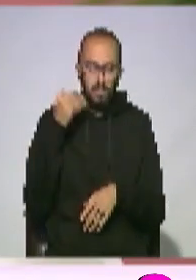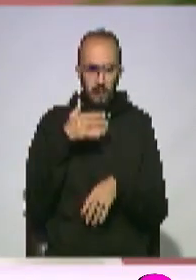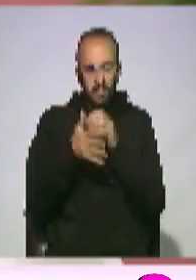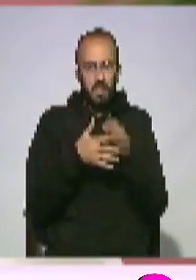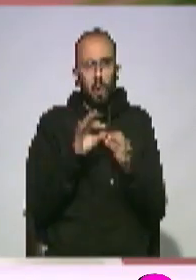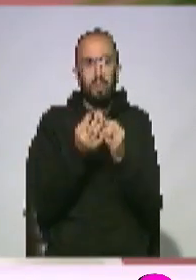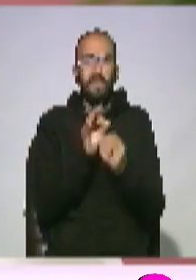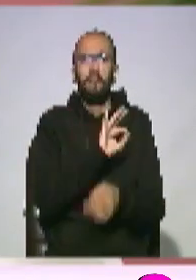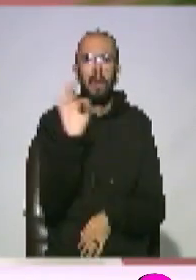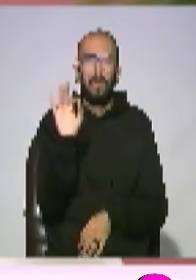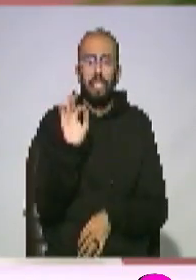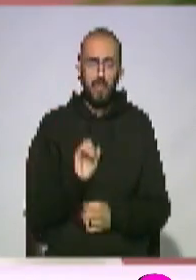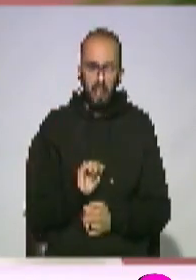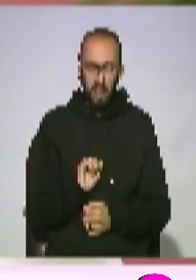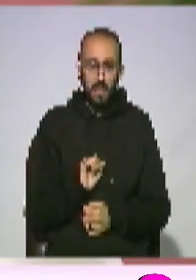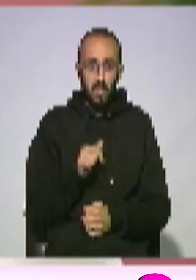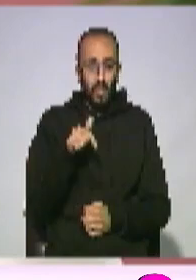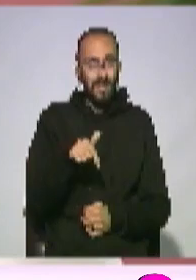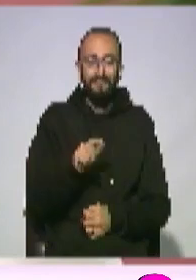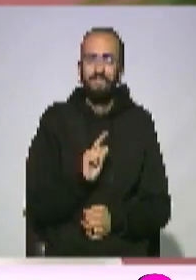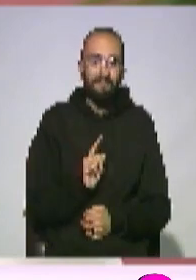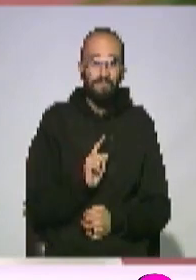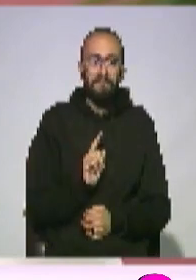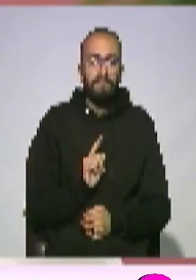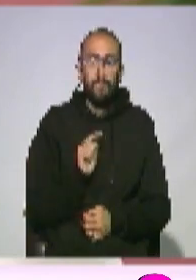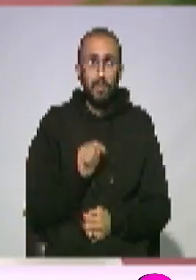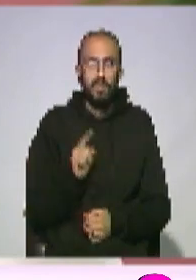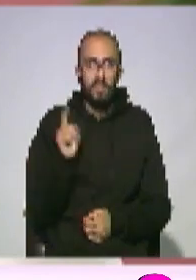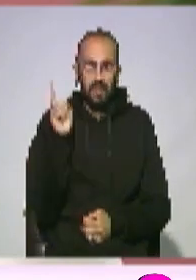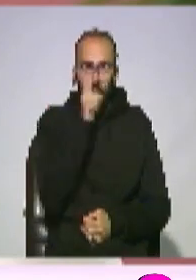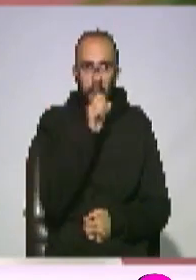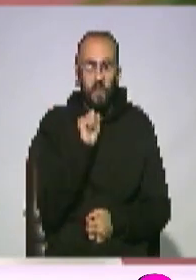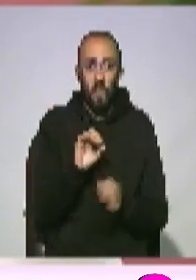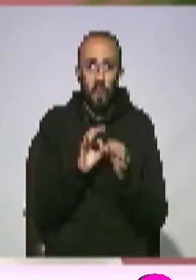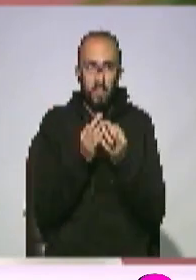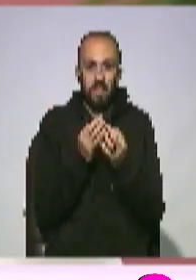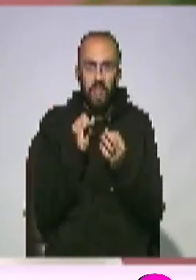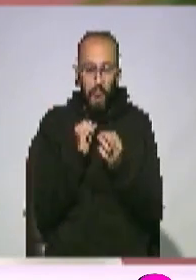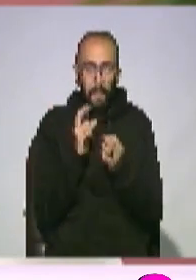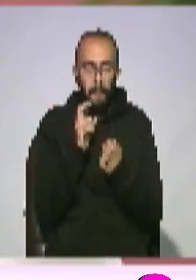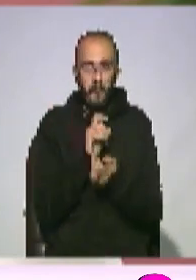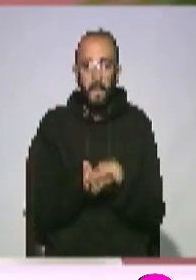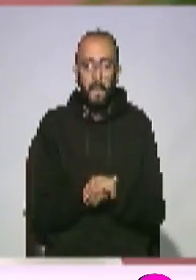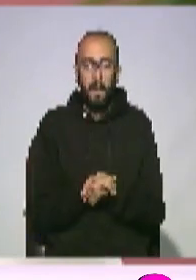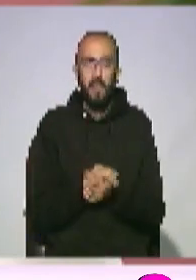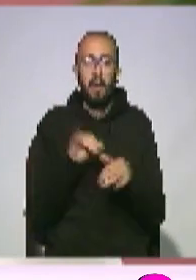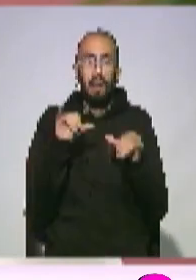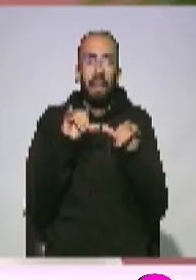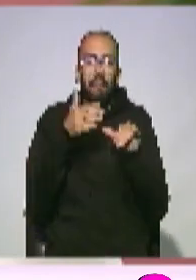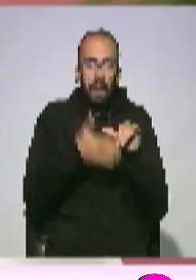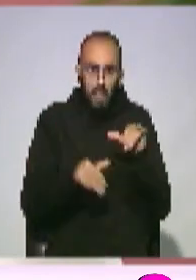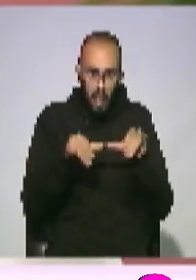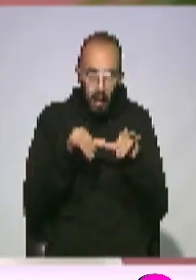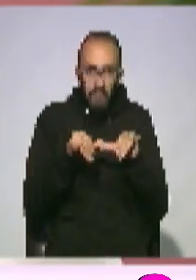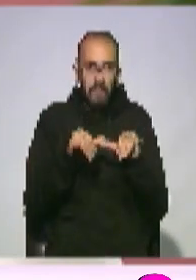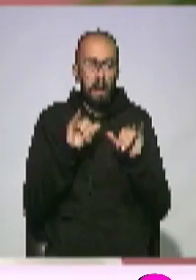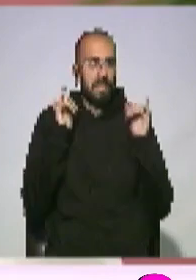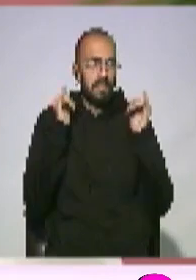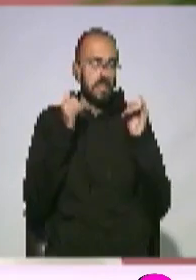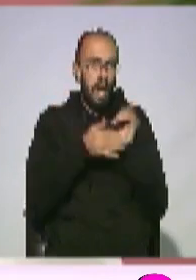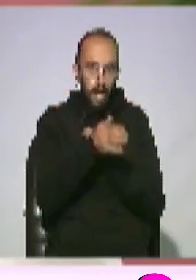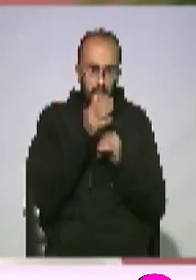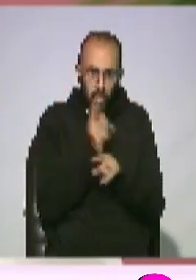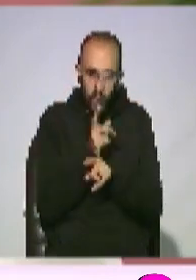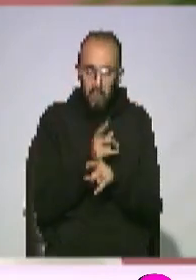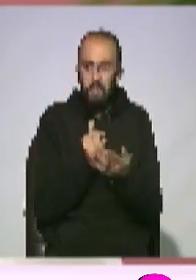غياب الأسرة. حاليا في تحديات كتيرة قوي على الأسرة، في تحديات الإنترنت وتحديات الخروج للدروس